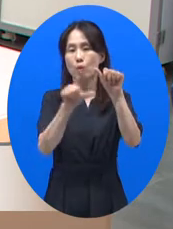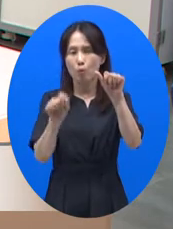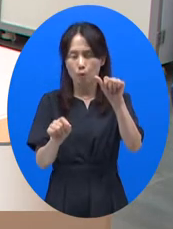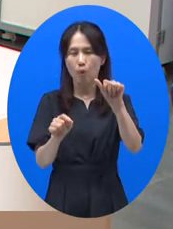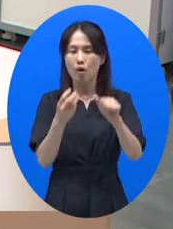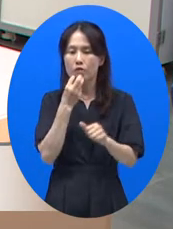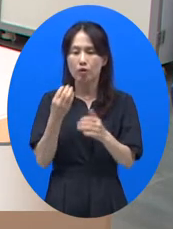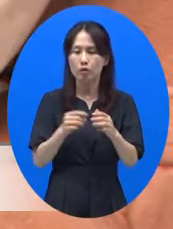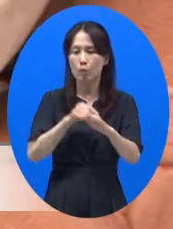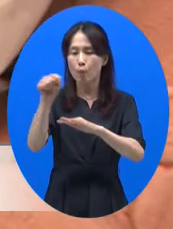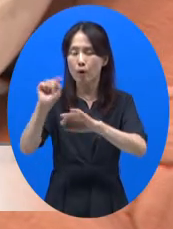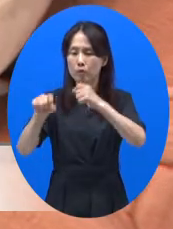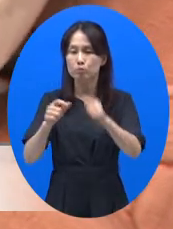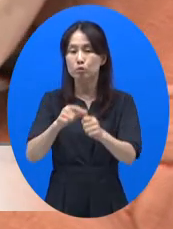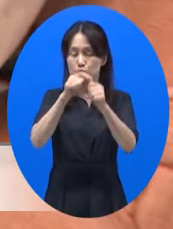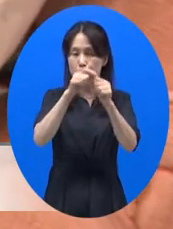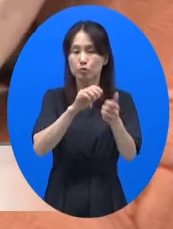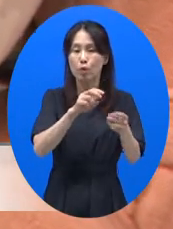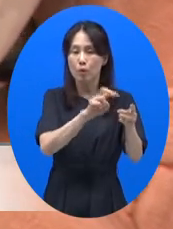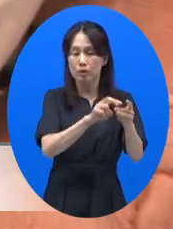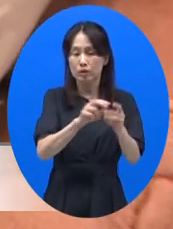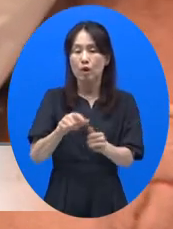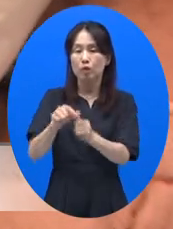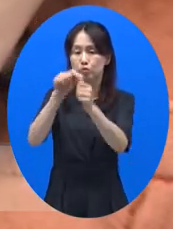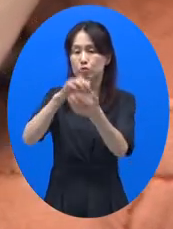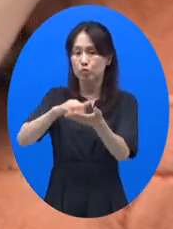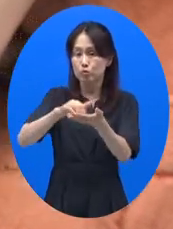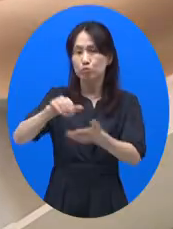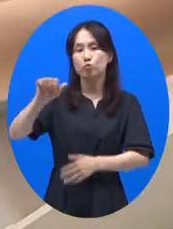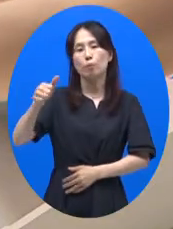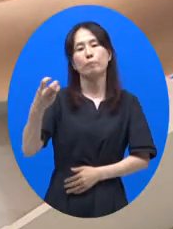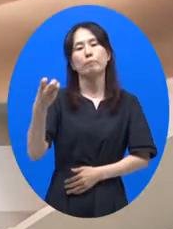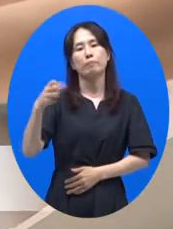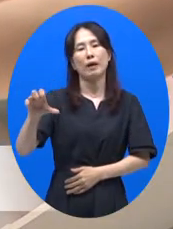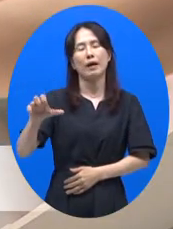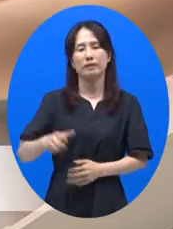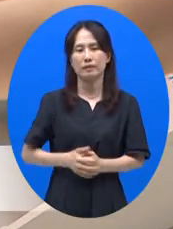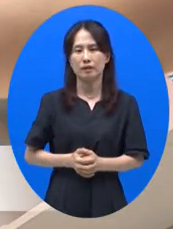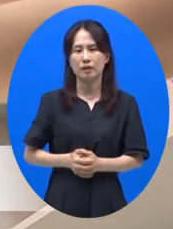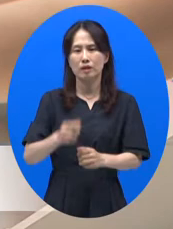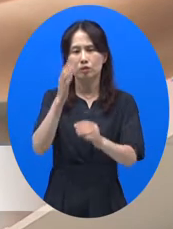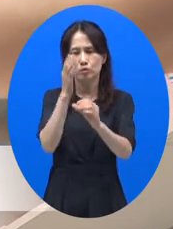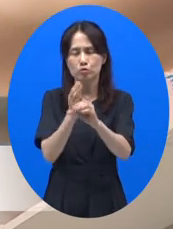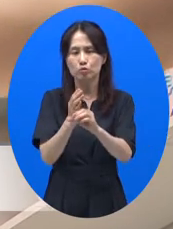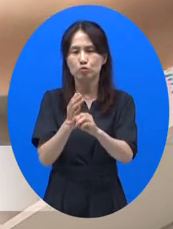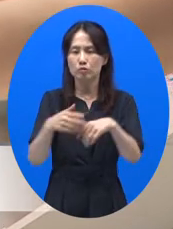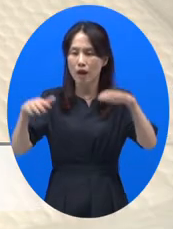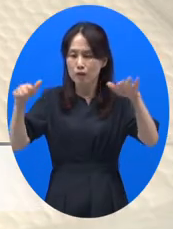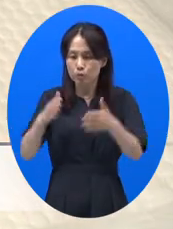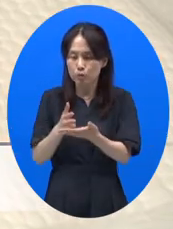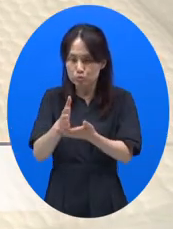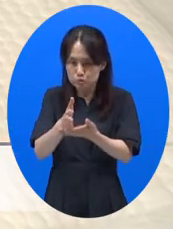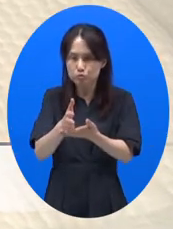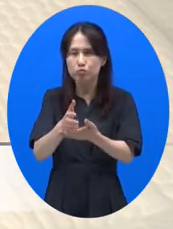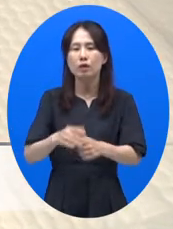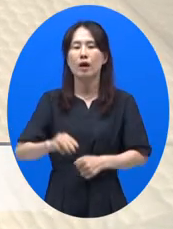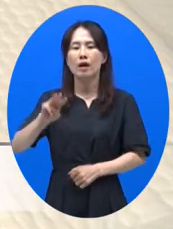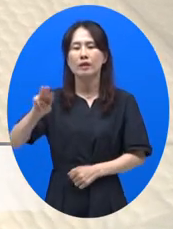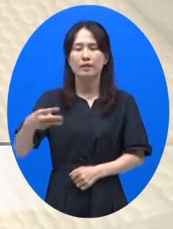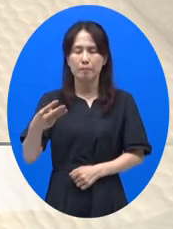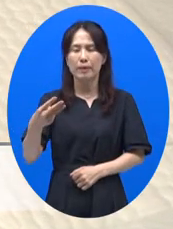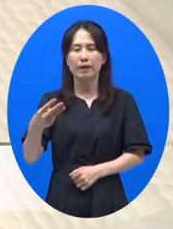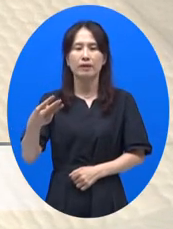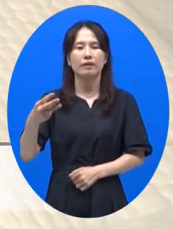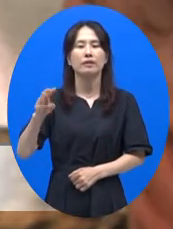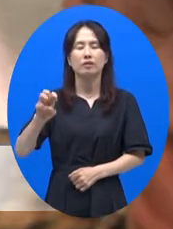야생동물 구조 센터 의 구조 건수는 총 5백 35건 그중에서도 조류가 300 37건 으로 대부분을 차지